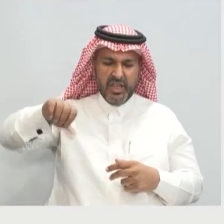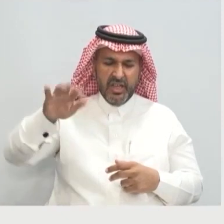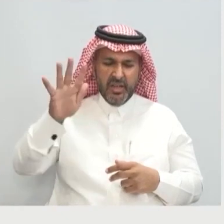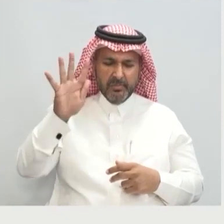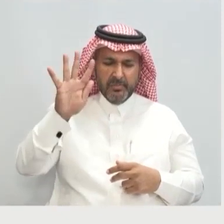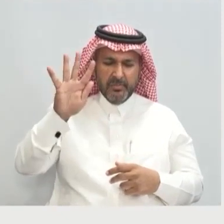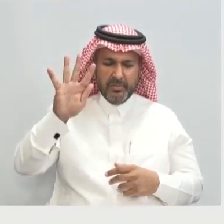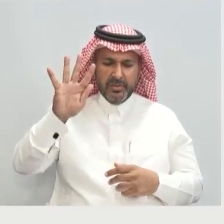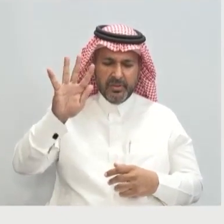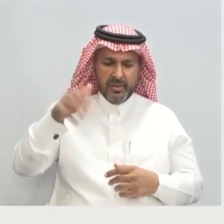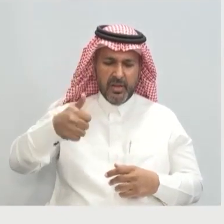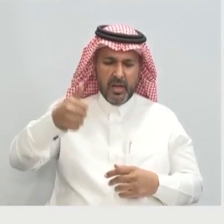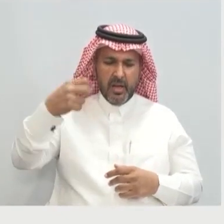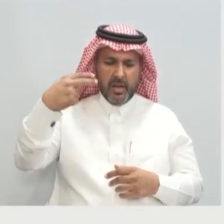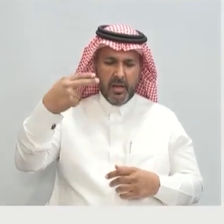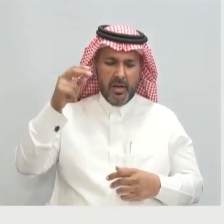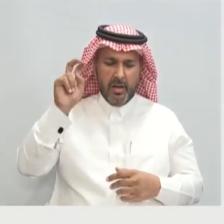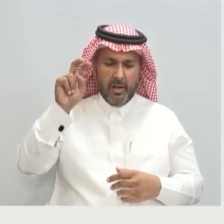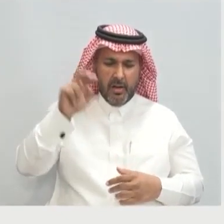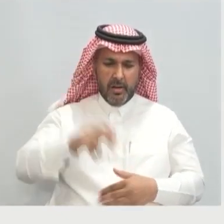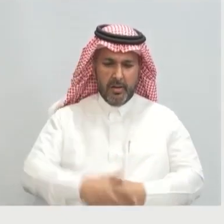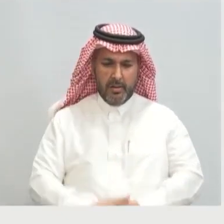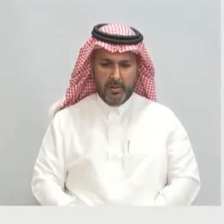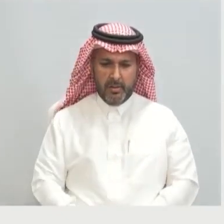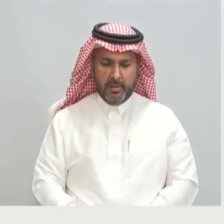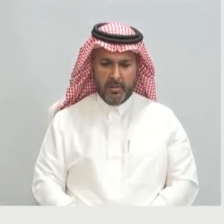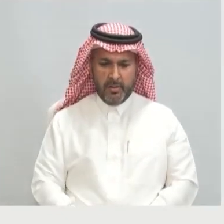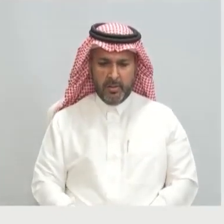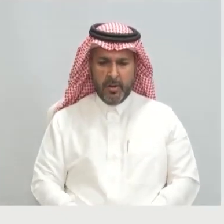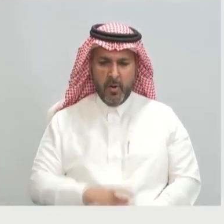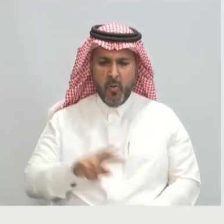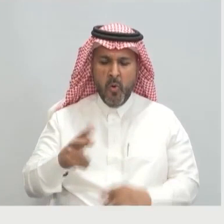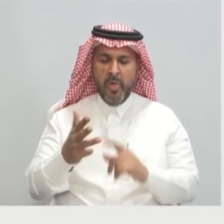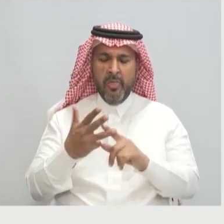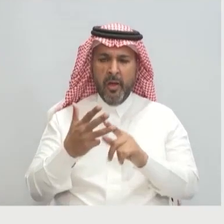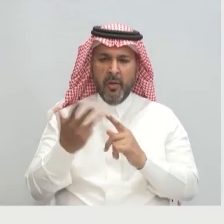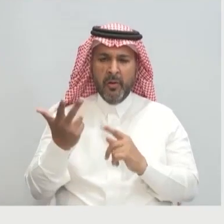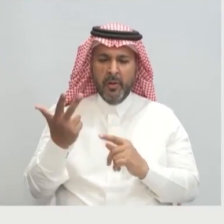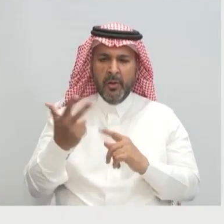بكتابه رسائل خطابات وتقوم بارساله والتواصل الكتابي له اساليب وانواع